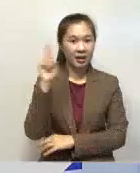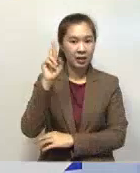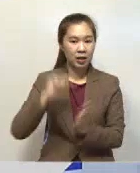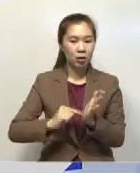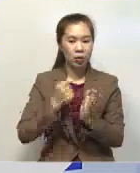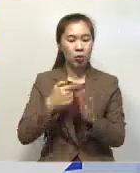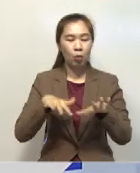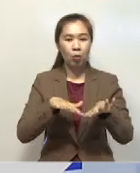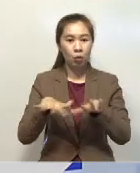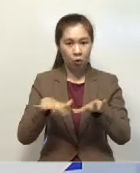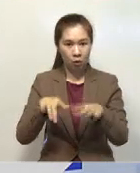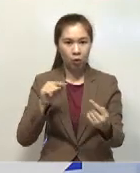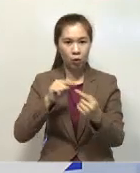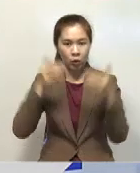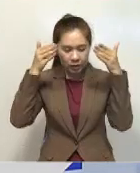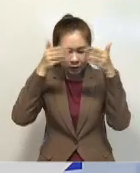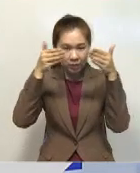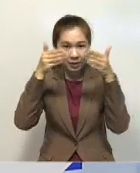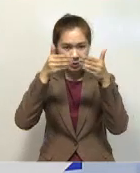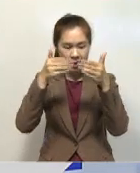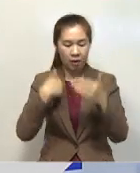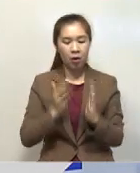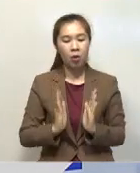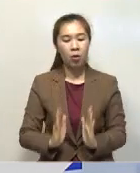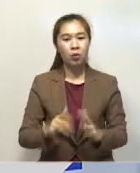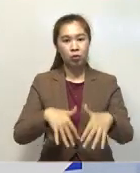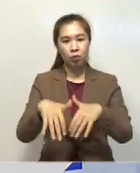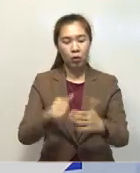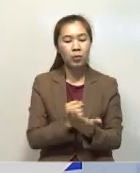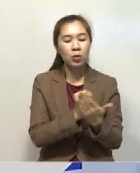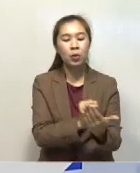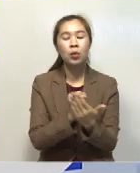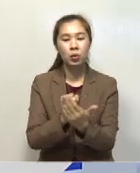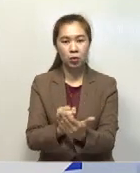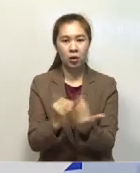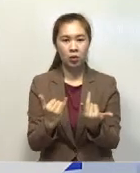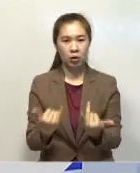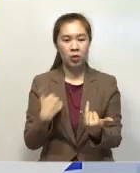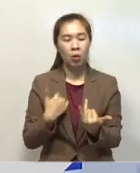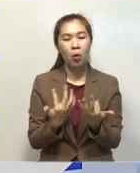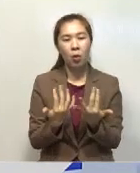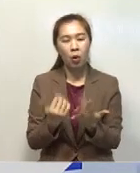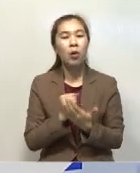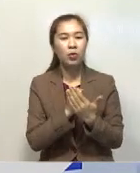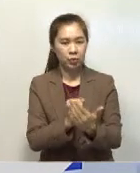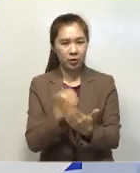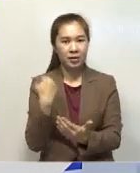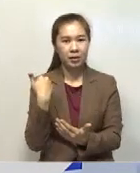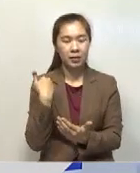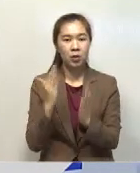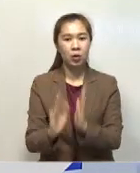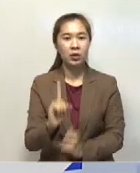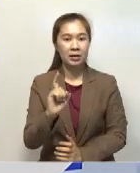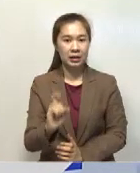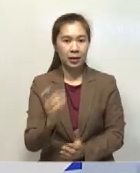มีเหตุแผ่นดินไหวและสึนามิที่อินโดนีเซียนะคะสำหรับการช่วยเหลือผู้ประสบภัยในพื้นที่ซึ่งตอนนี้ยังรอคอยความช่วยเหลืออยู่ยอด